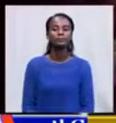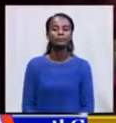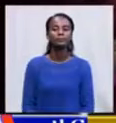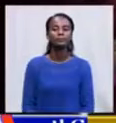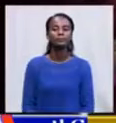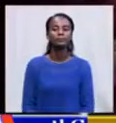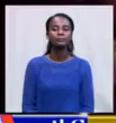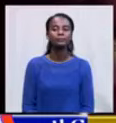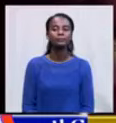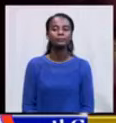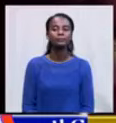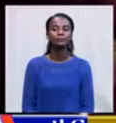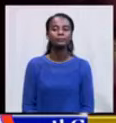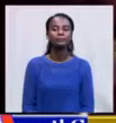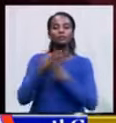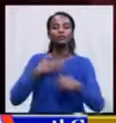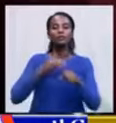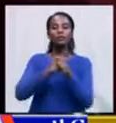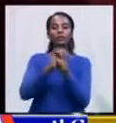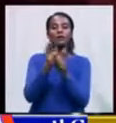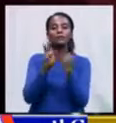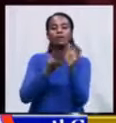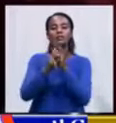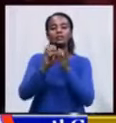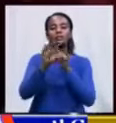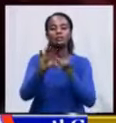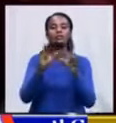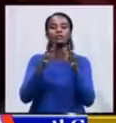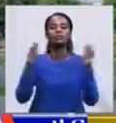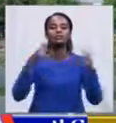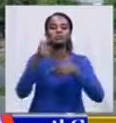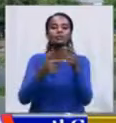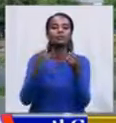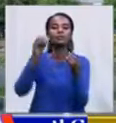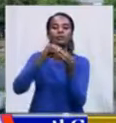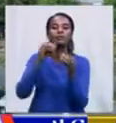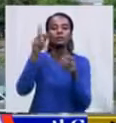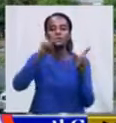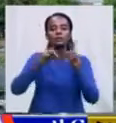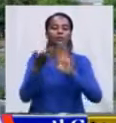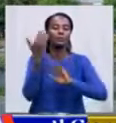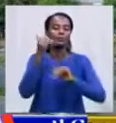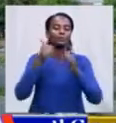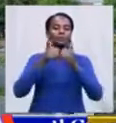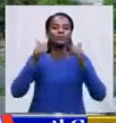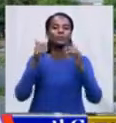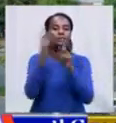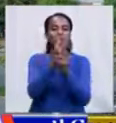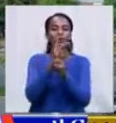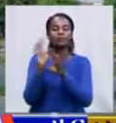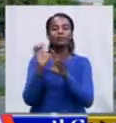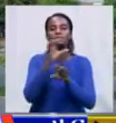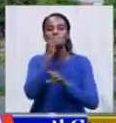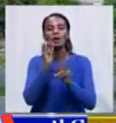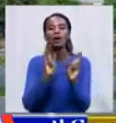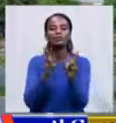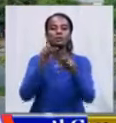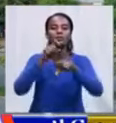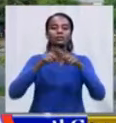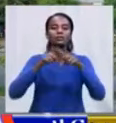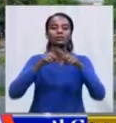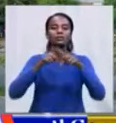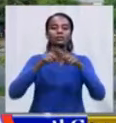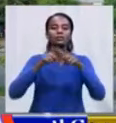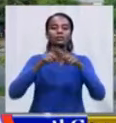ግብረ ኃይሉ በአገራችን የኮሮና ቫይረስ ስርጭት የተስፋፋ ከመሄዱ ጋር ተያይዞ ህብረተሰቡ ከወትሮ ለየት ያለ ጥንቃቄ በማድረግና በአስቸኳይ ጊዜ አዋጁ